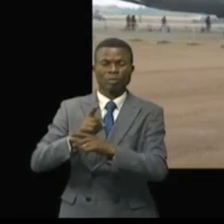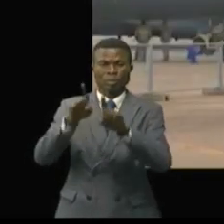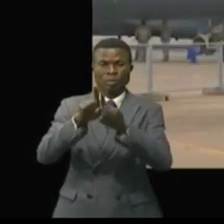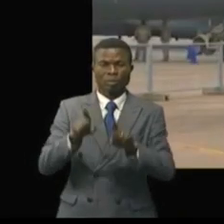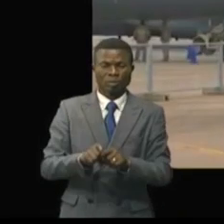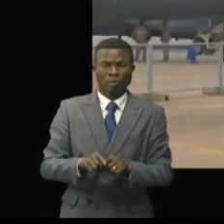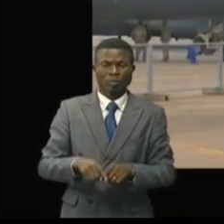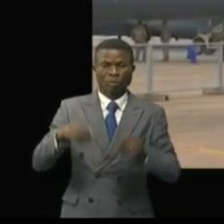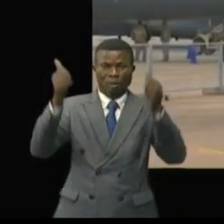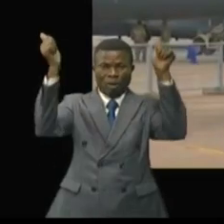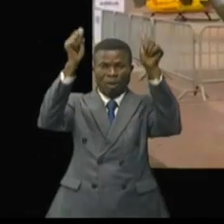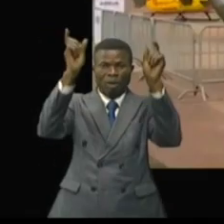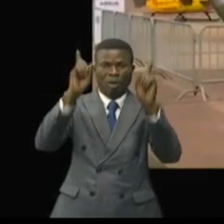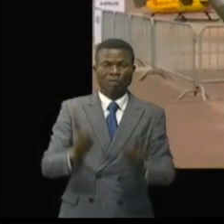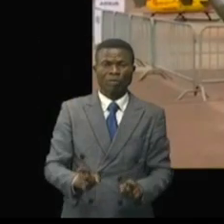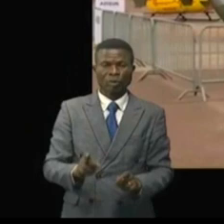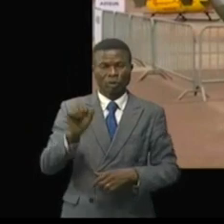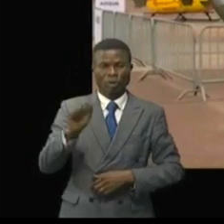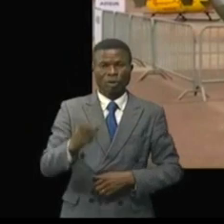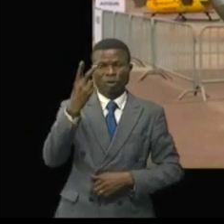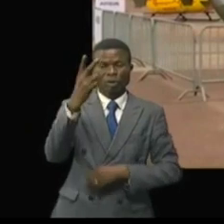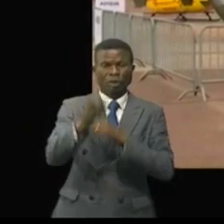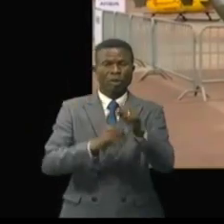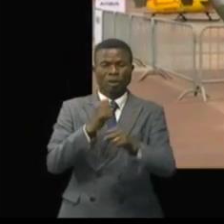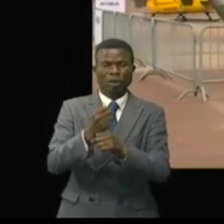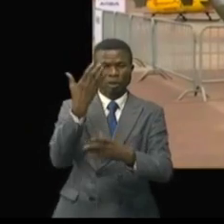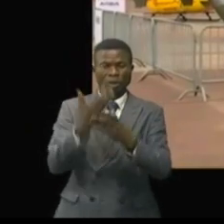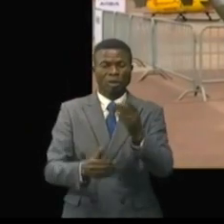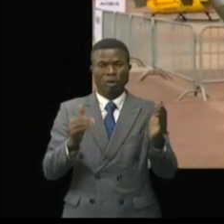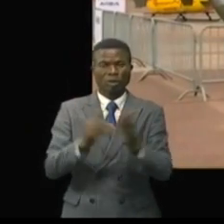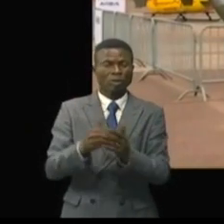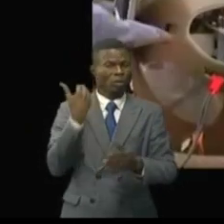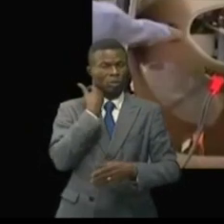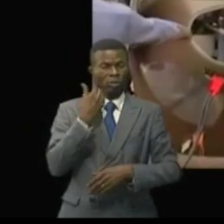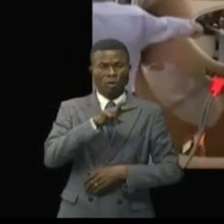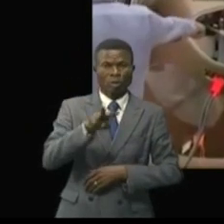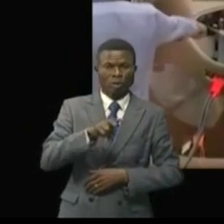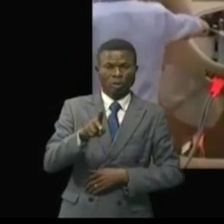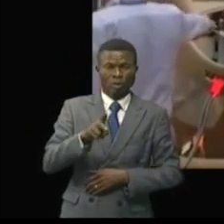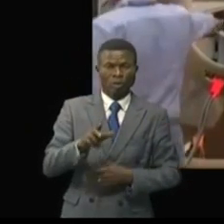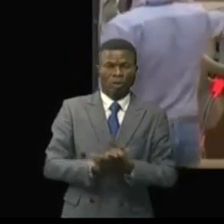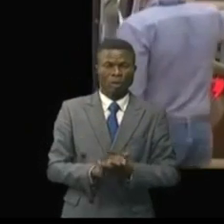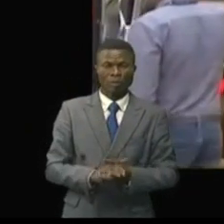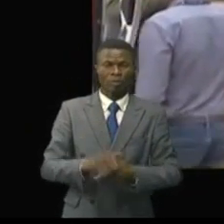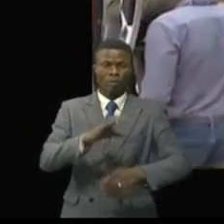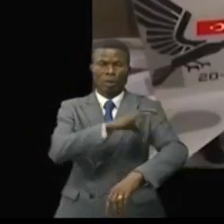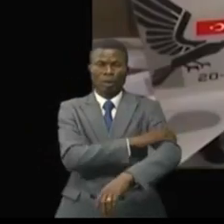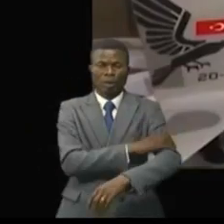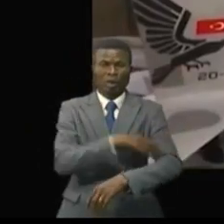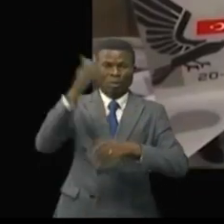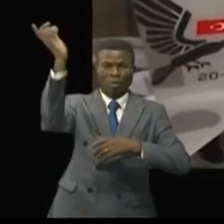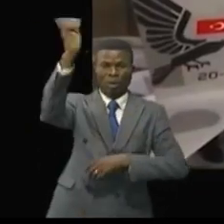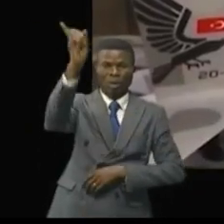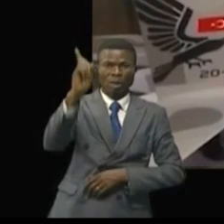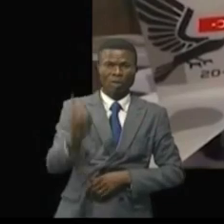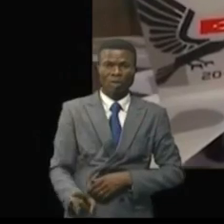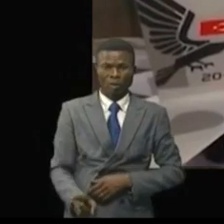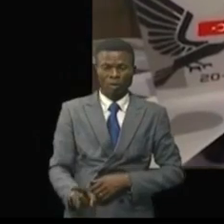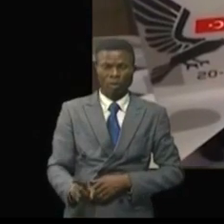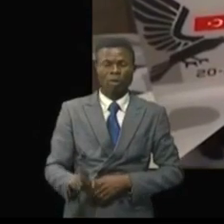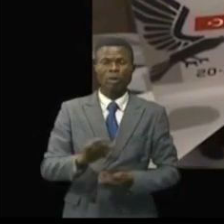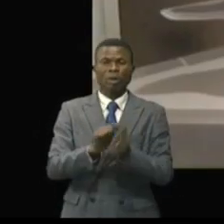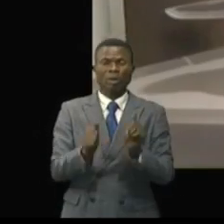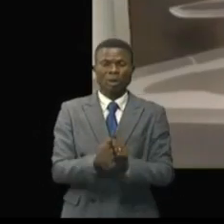Pretoria en Afrique du Sud après 2 ans d'absence liés à la pandémie du coronavirus. La capitale sud-africaine accueille à nouveau ce qui s'est fait de mieux